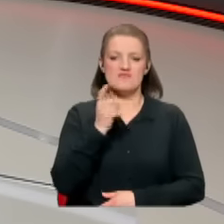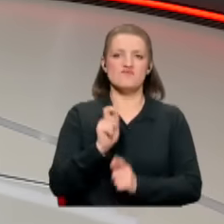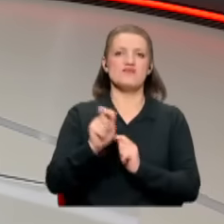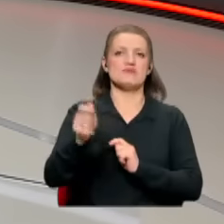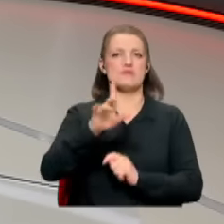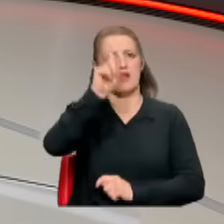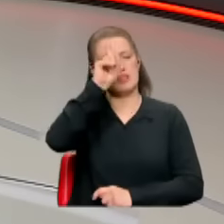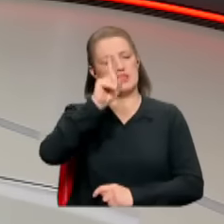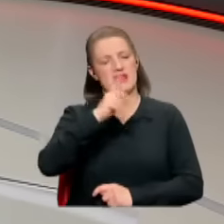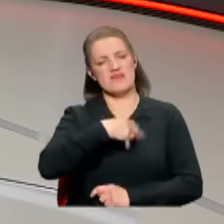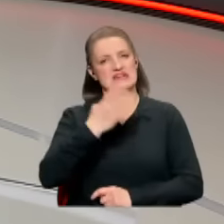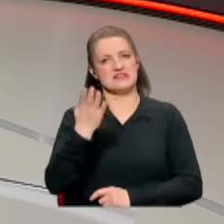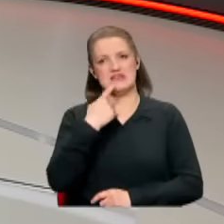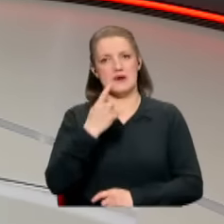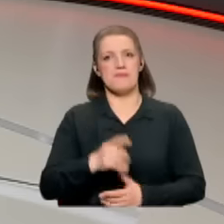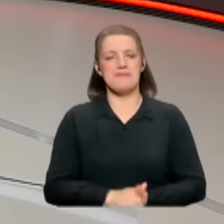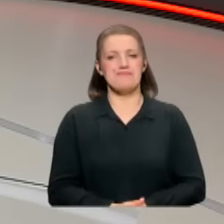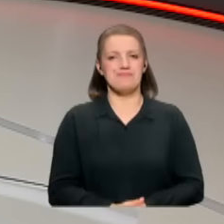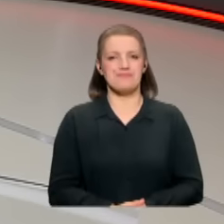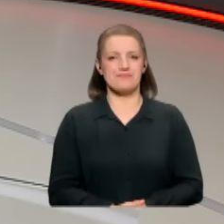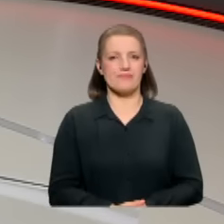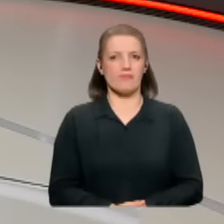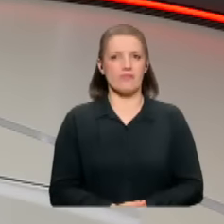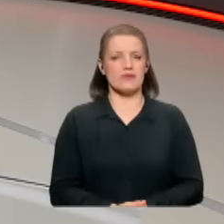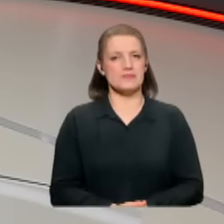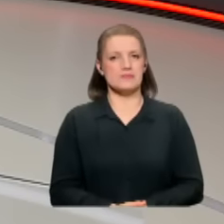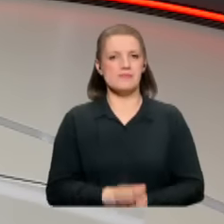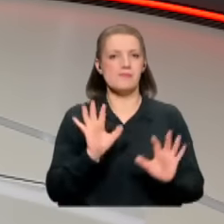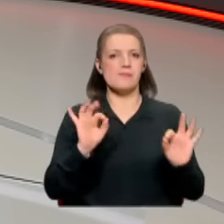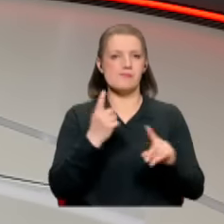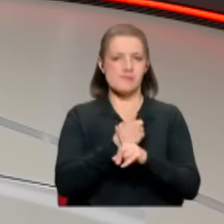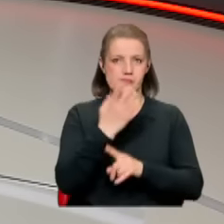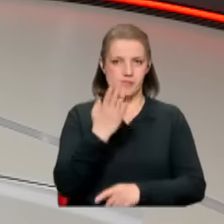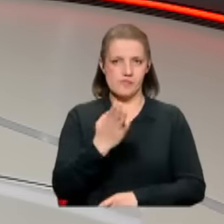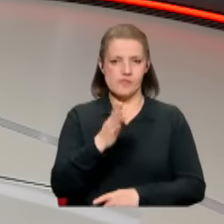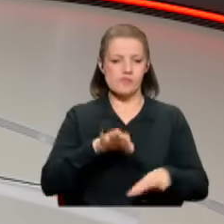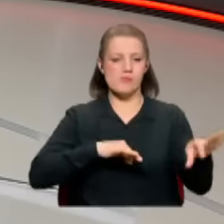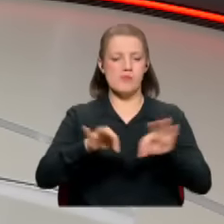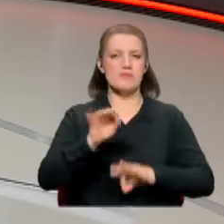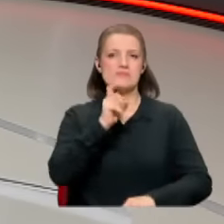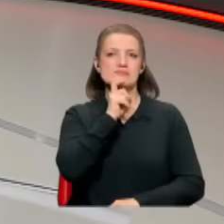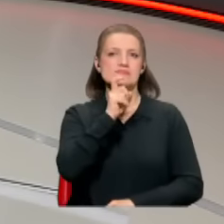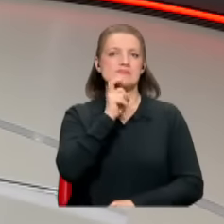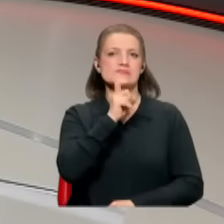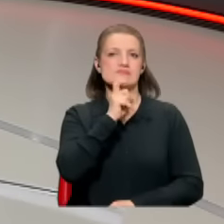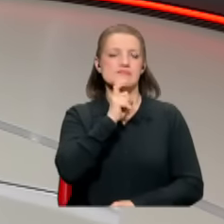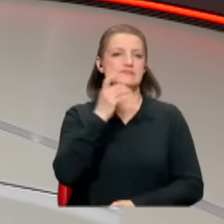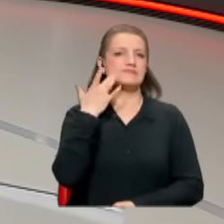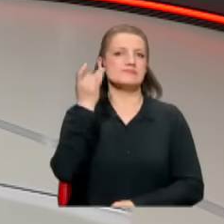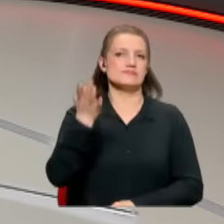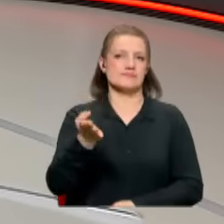verilmemiş. Allah vergisi derler. Gene onu da öyle bağlarlar. Yalnız şöyle bir şey var. Stratejisini yanlış şeye kurmuş belli